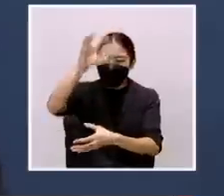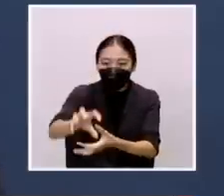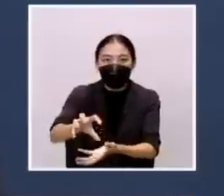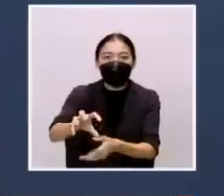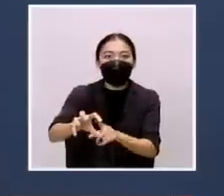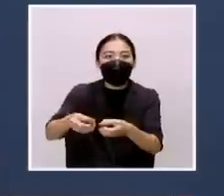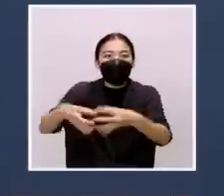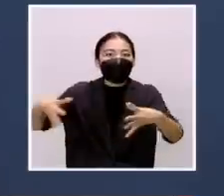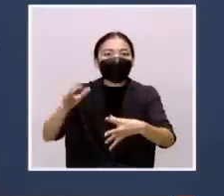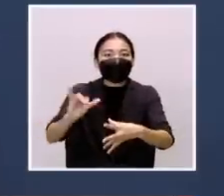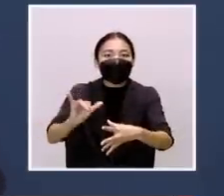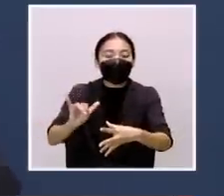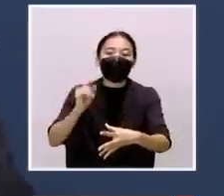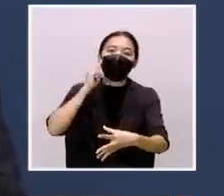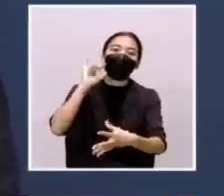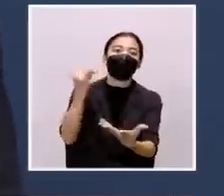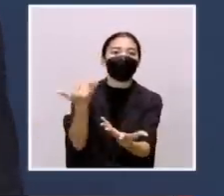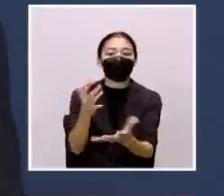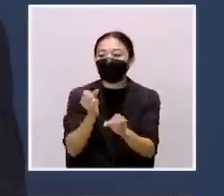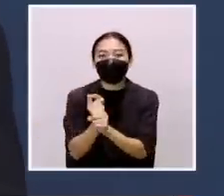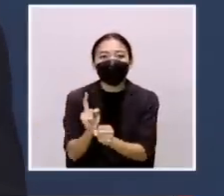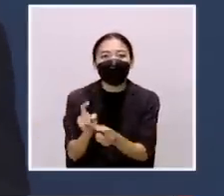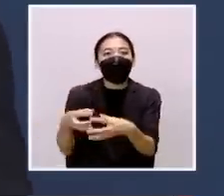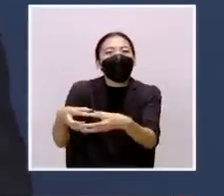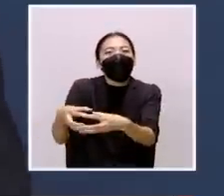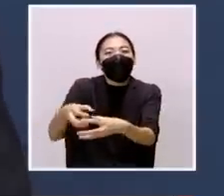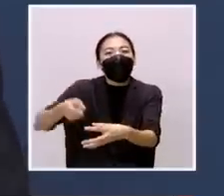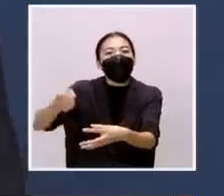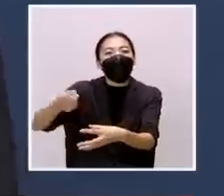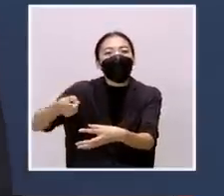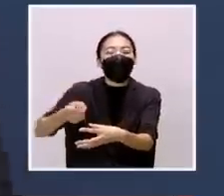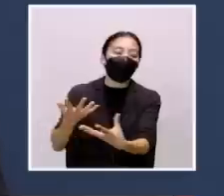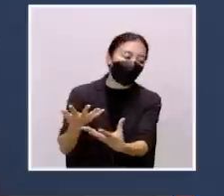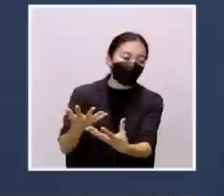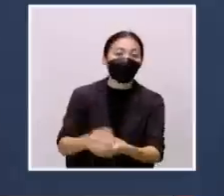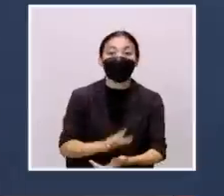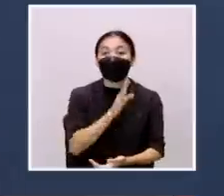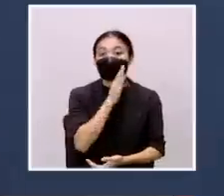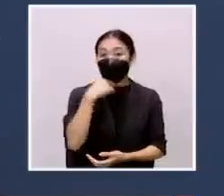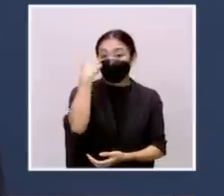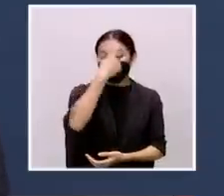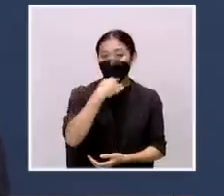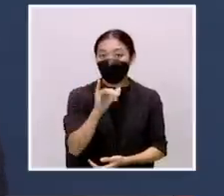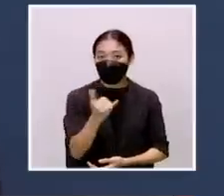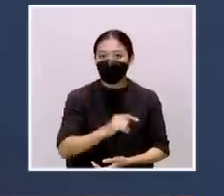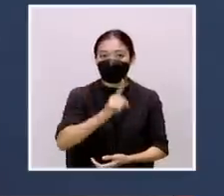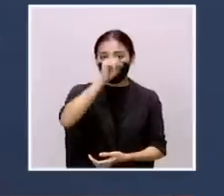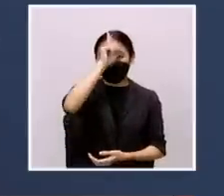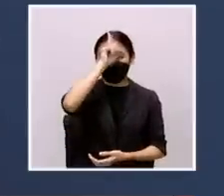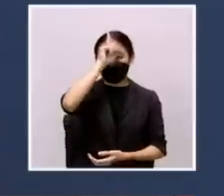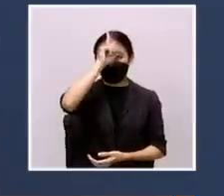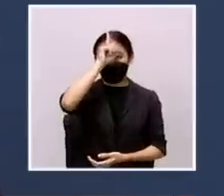นและมันก็จะยังอยู่ในยูเครนแบบนี้ต่อไปอีกนานเลยค่ะโอลาฟกล่าวว่าใครที่อาศัยอยู่ในเยอรมนีจะรู้ดีนะ